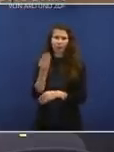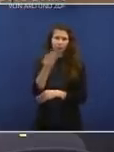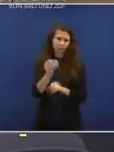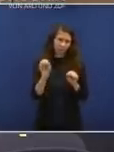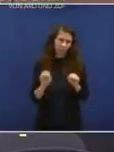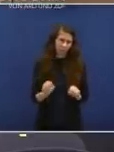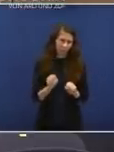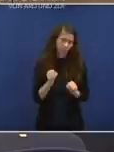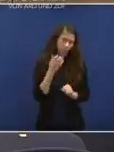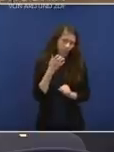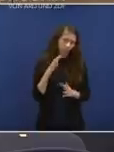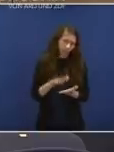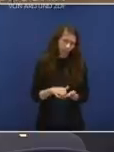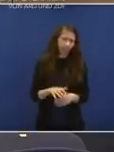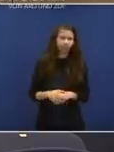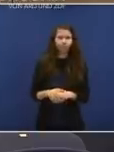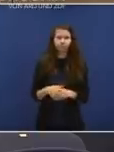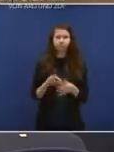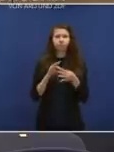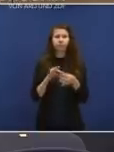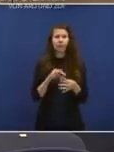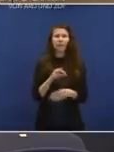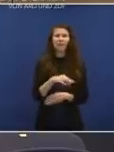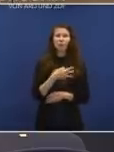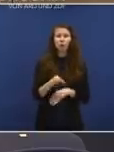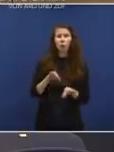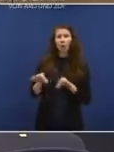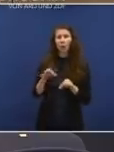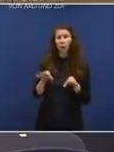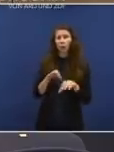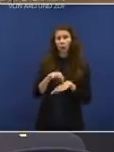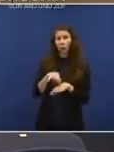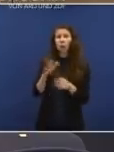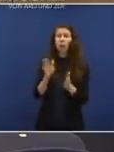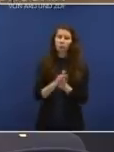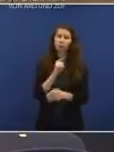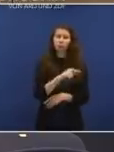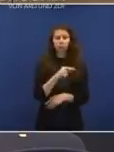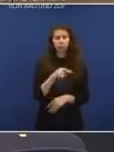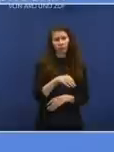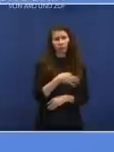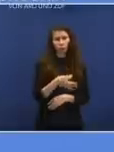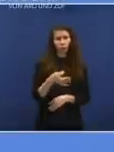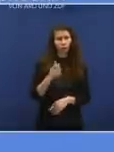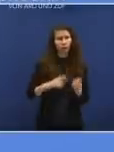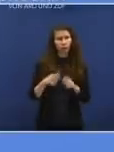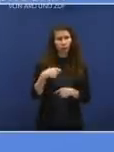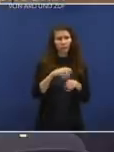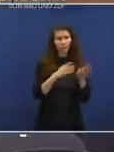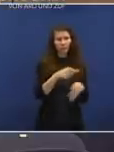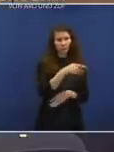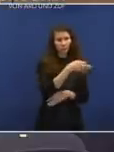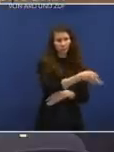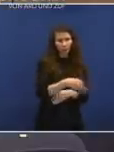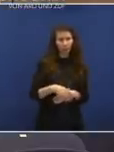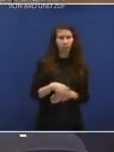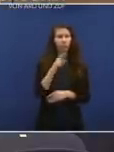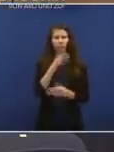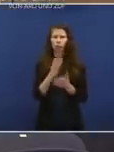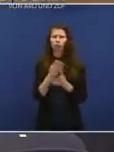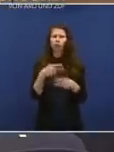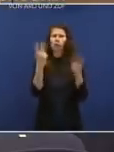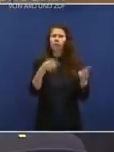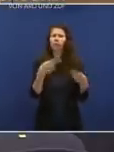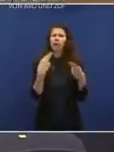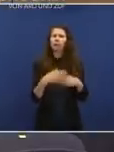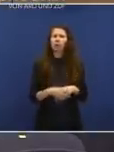Und falls Sie Fragen zur französischen Operationsführung haben, müssen Sie die an das französische Verteidigungsministerium richten. Ja, weil das wurde ja schon öffentlich beantwortet,